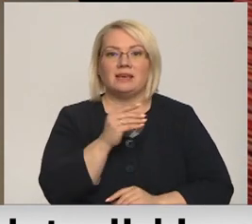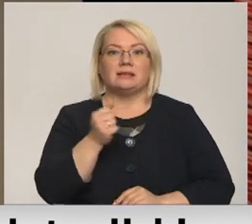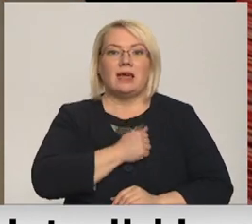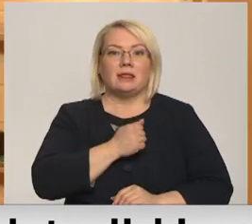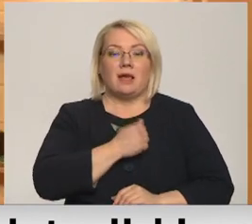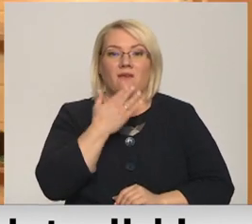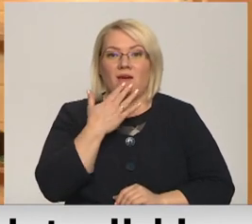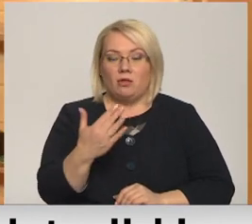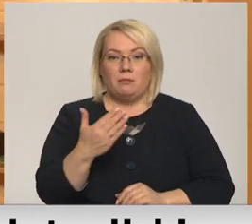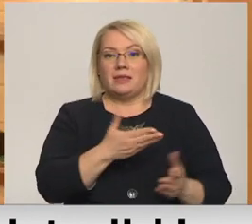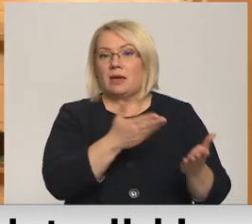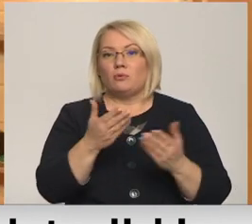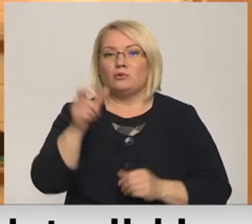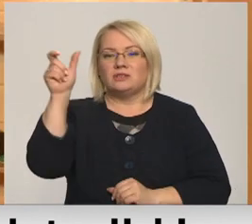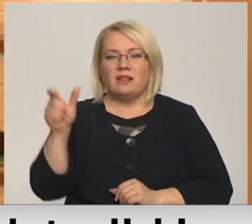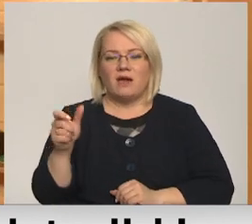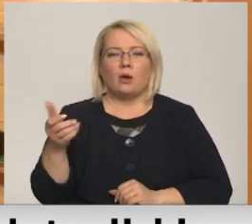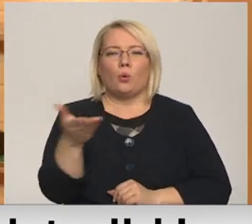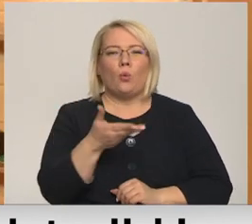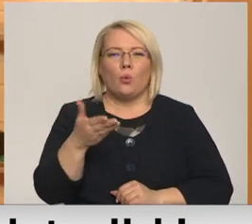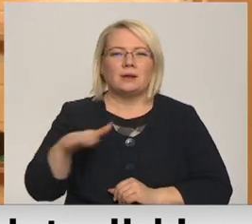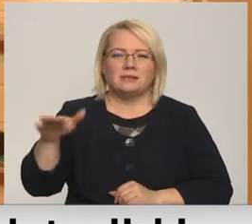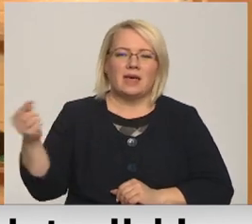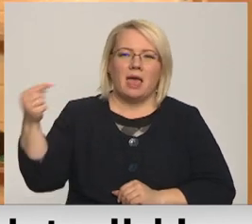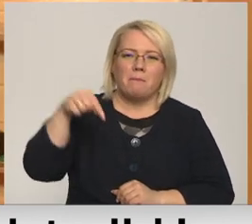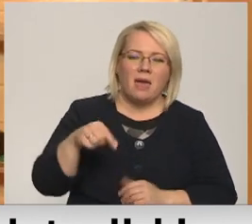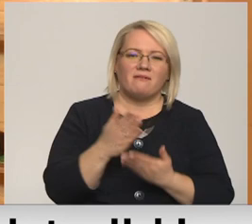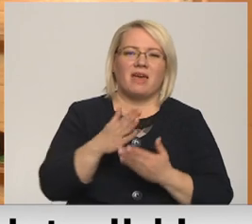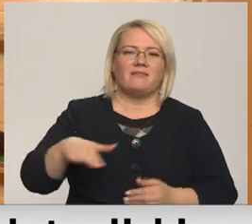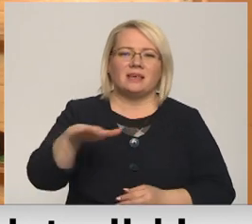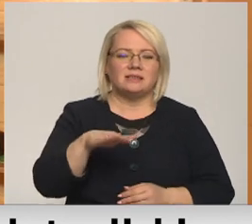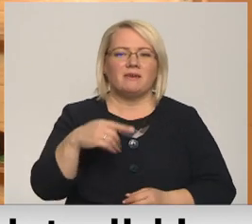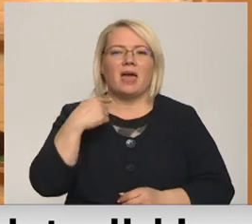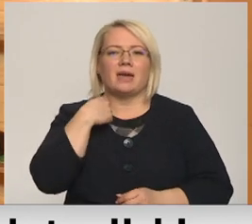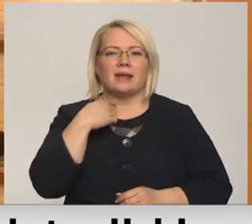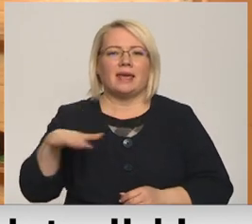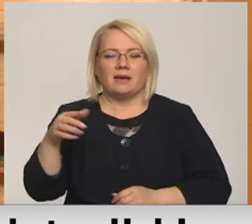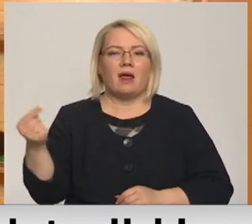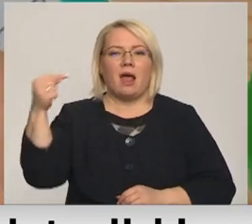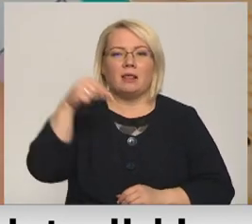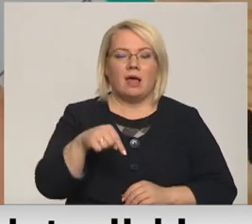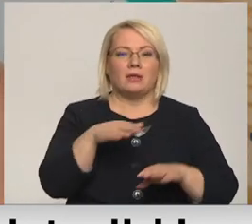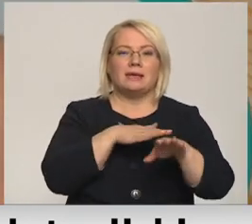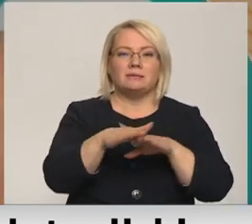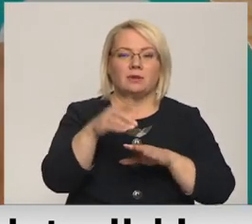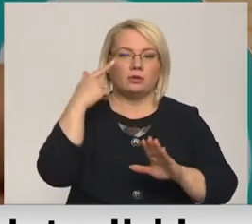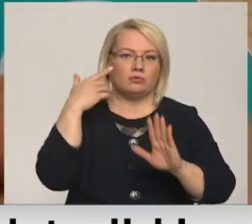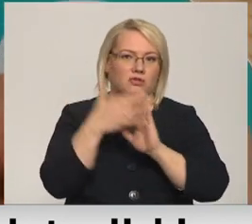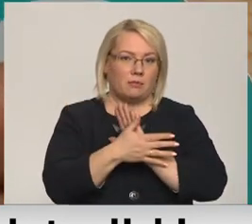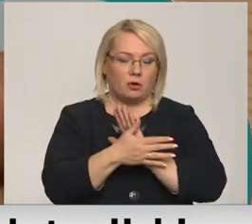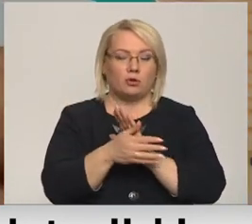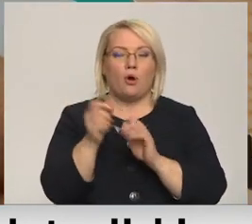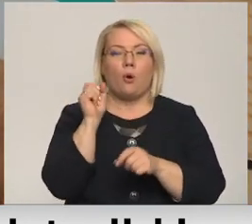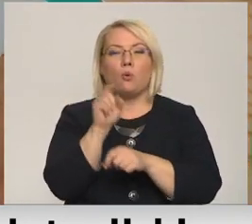jebkurš cilvēks no kurzemes vai vīdzemes vai pat no Rīgas, varēs atbraukt, izpildīt un saprast. Uzdevuma autors